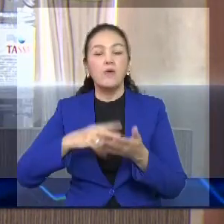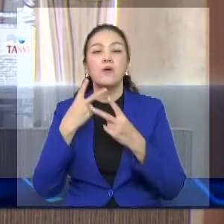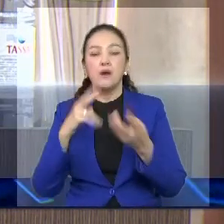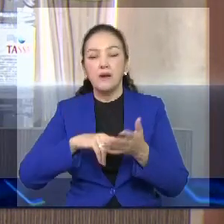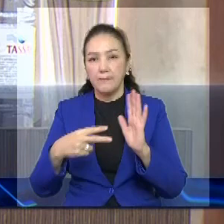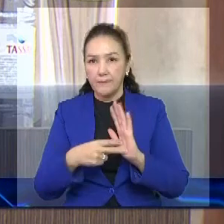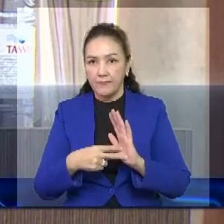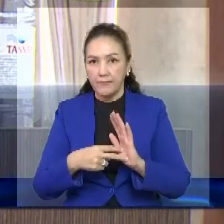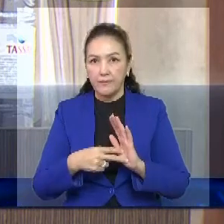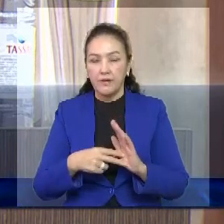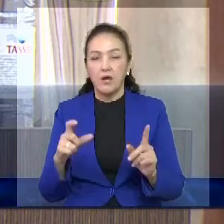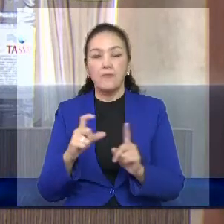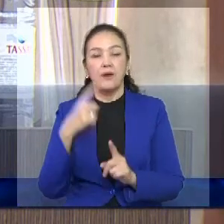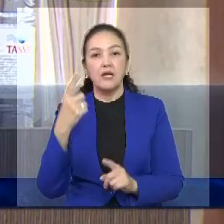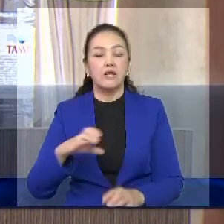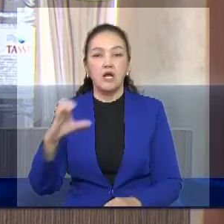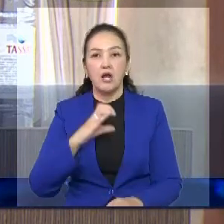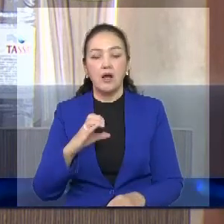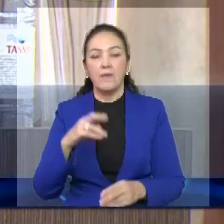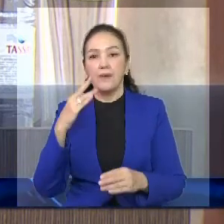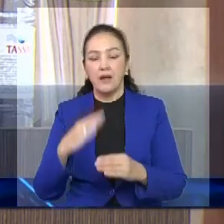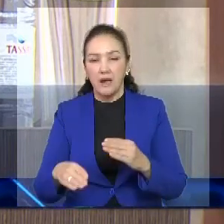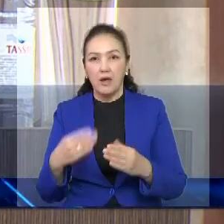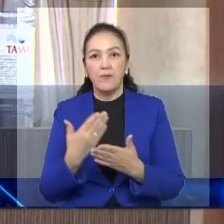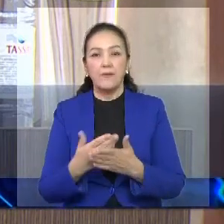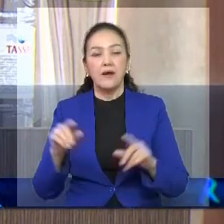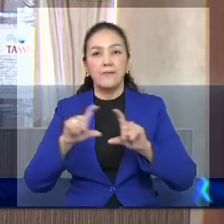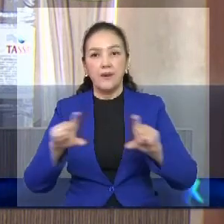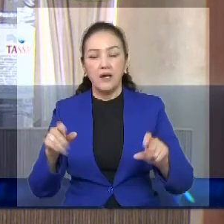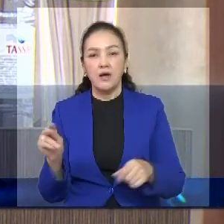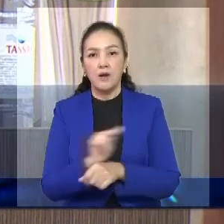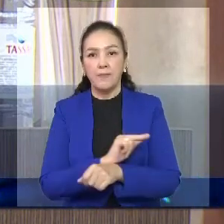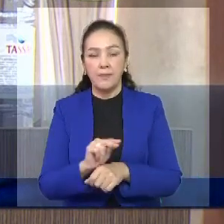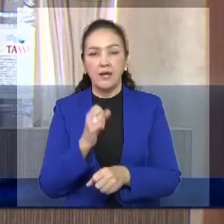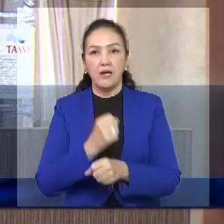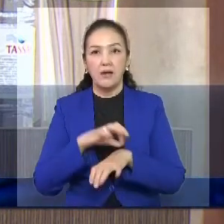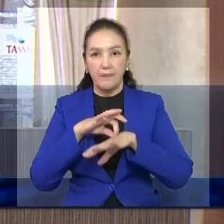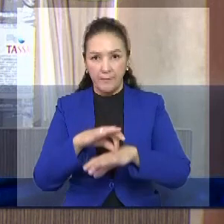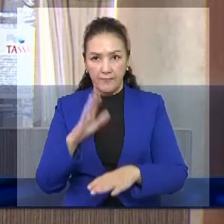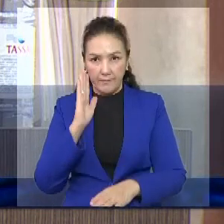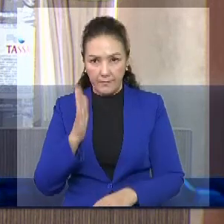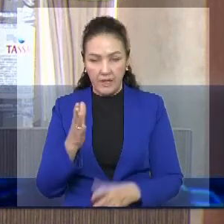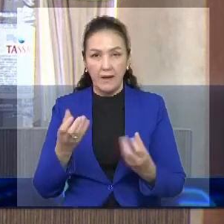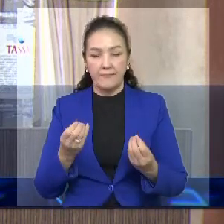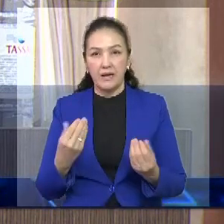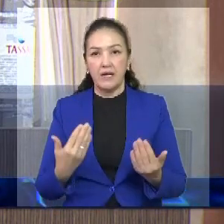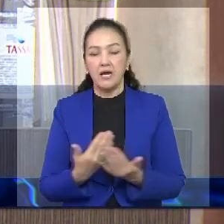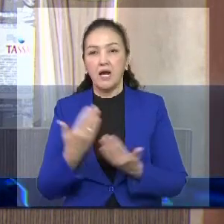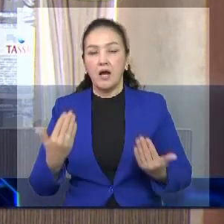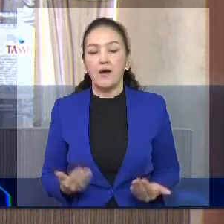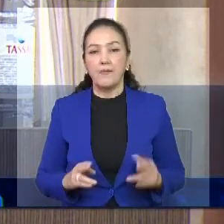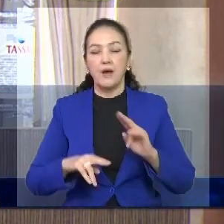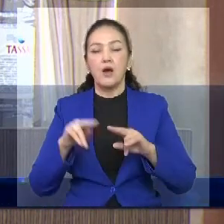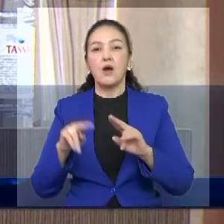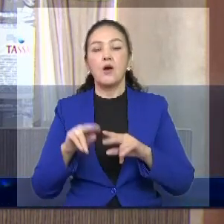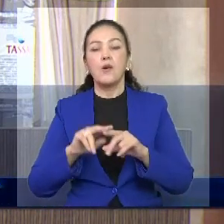бойынша үстіміздегі жылдың 1-ші қыркүйегіне дейін аяқталу жоспарланған 2 мектептің күрделі жөндеу жұмыстары әлі жүргізілуде. Олар жаңа тұрмысы негізгі мектеп